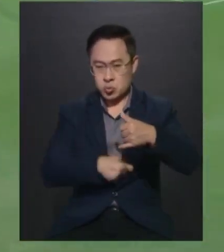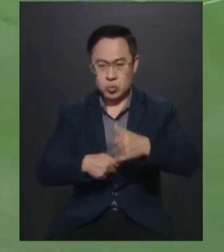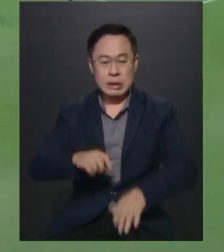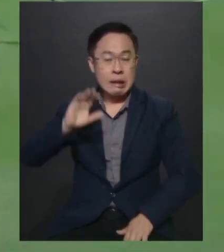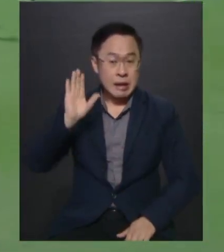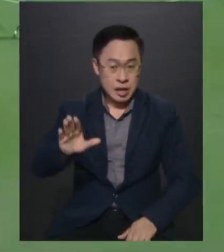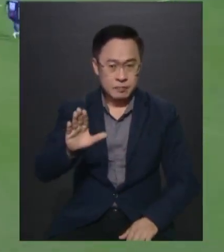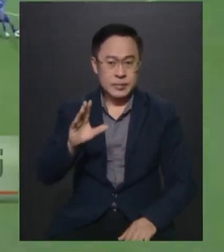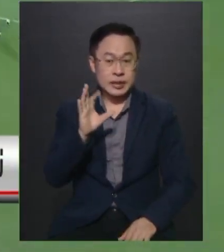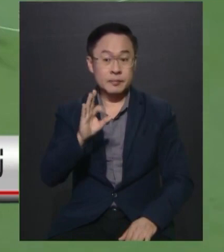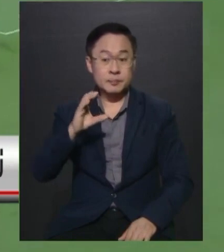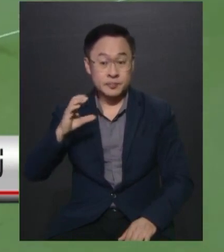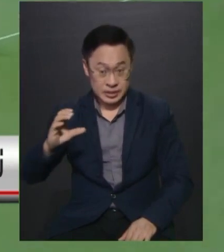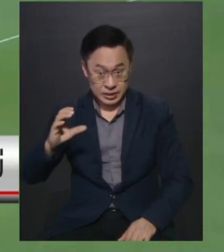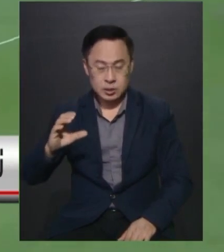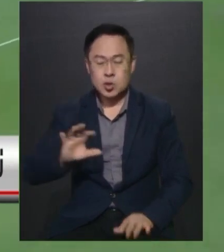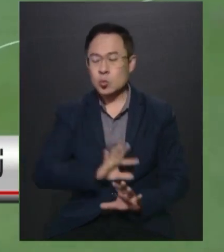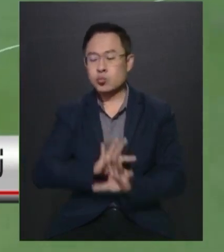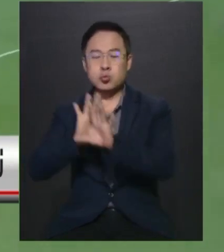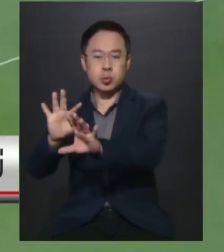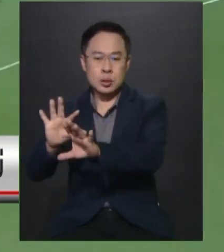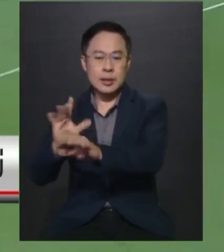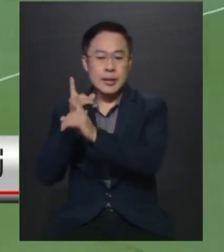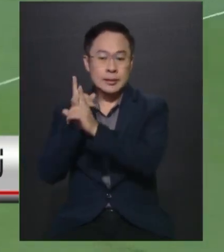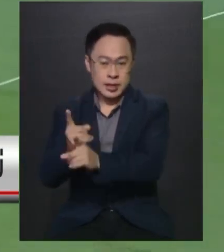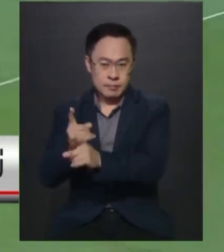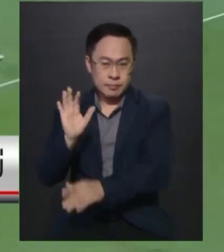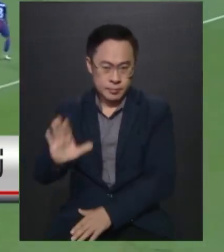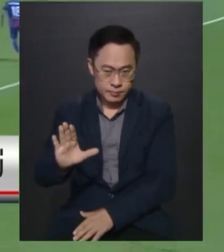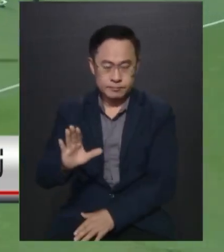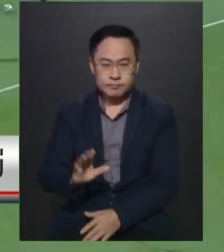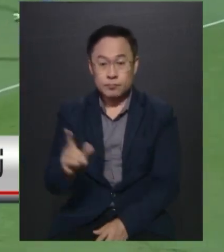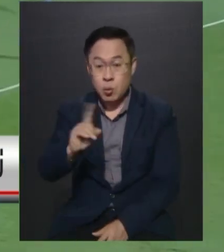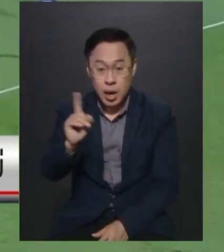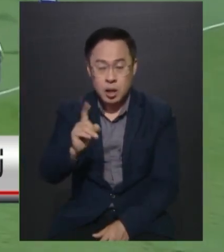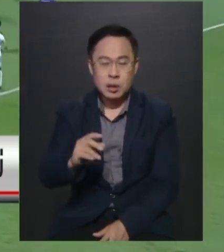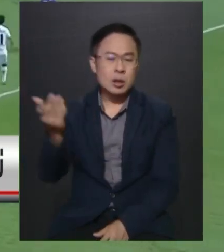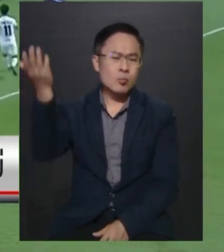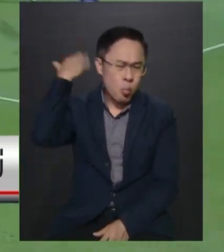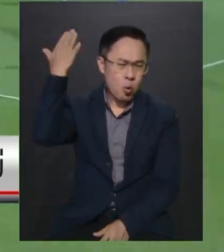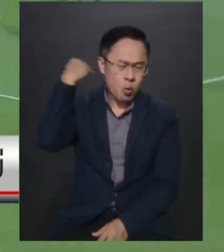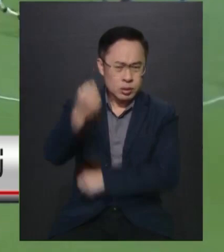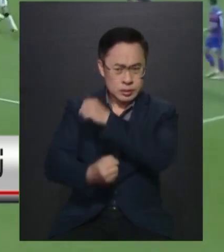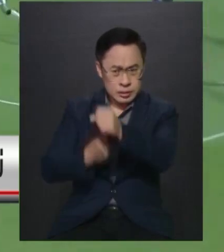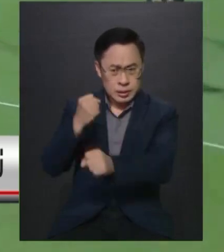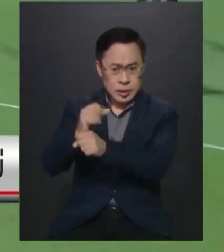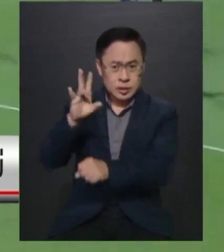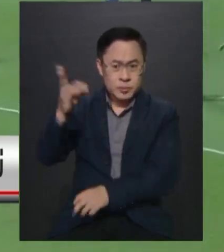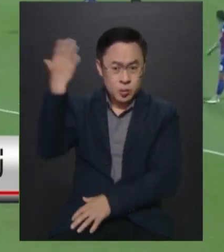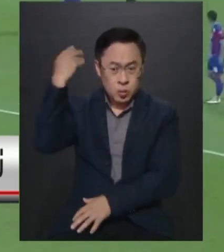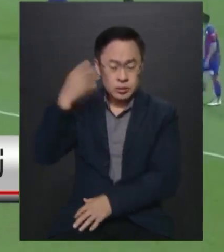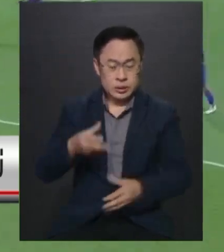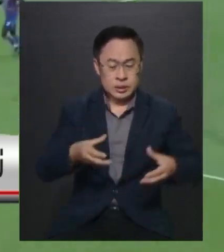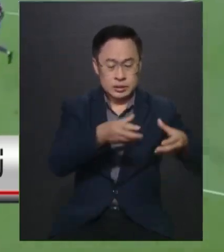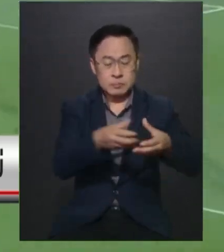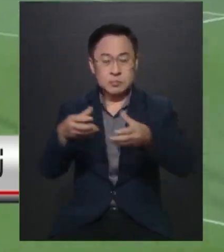ไปเล่นแมตช์เยือนในแมตช์ที่2ทีมนี้เขาเจอกันสาเหตุจากอะไรสาเหตุจากเหตุการณ์ความรุนแรงที่แฟนบอลบางส่วนเนี่ย